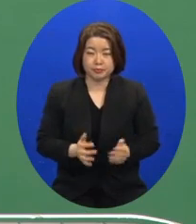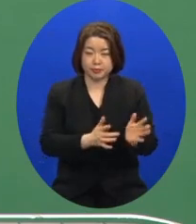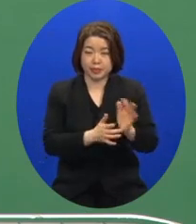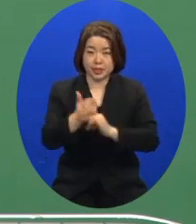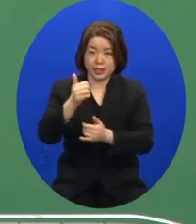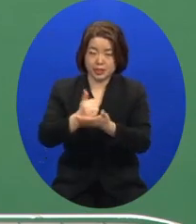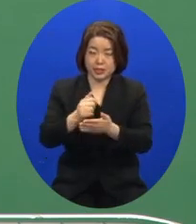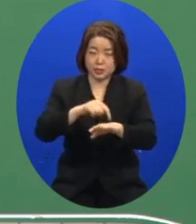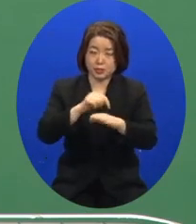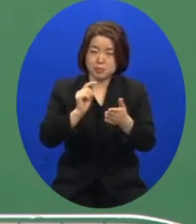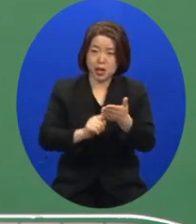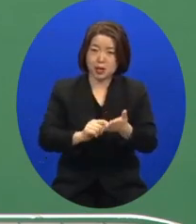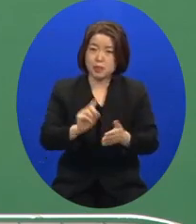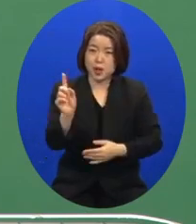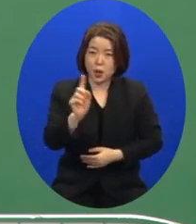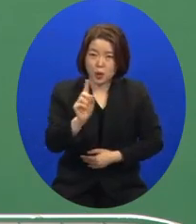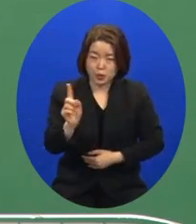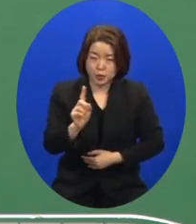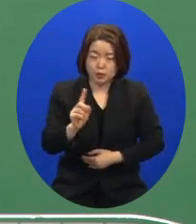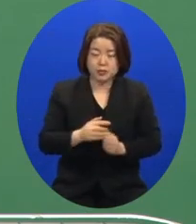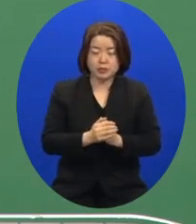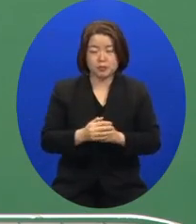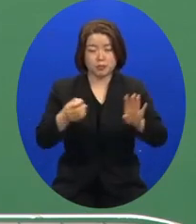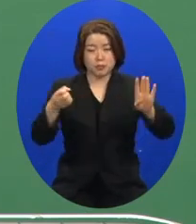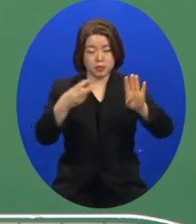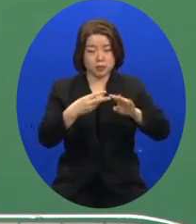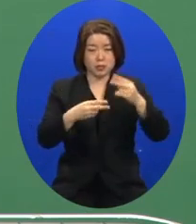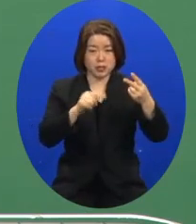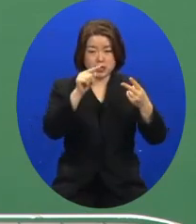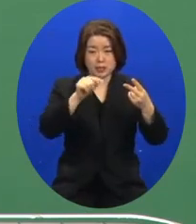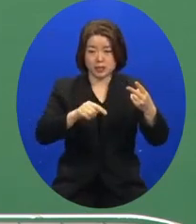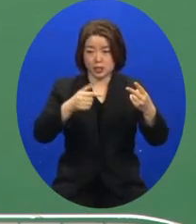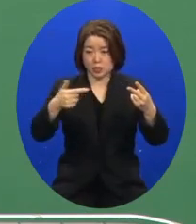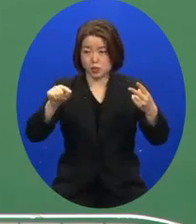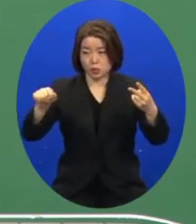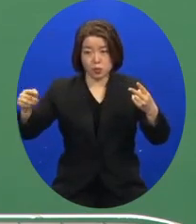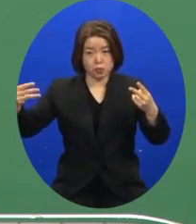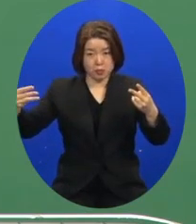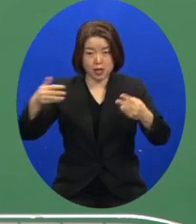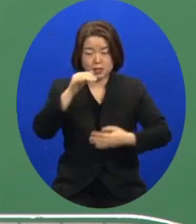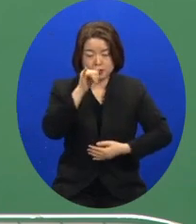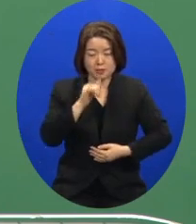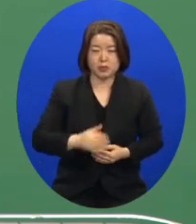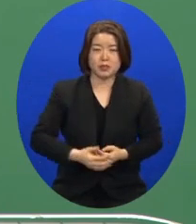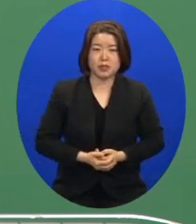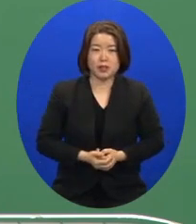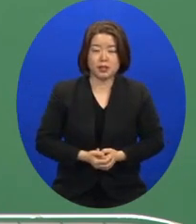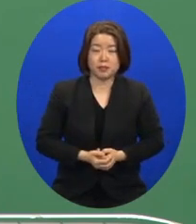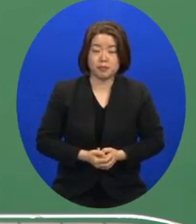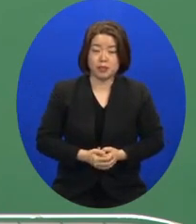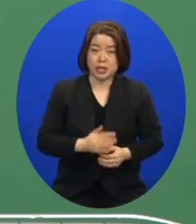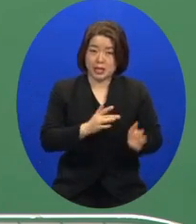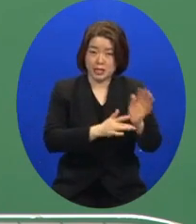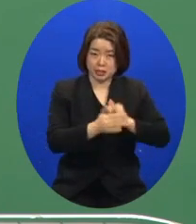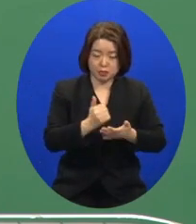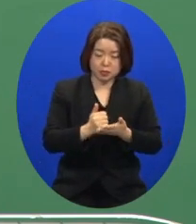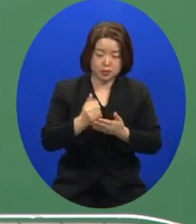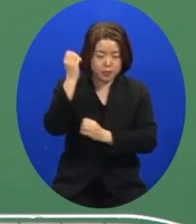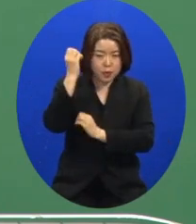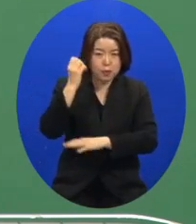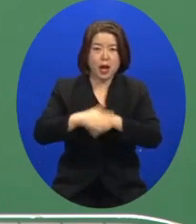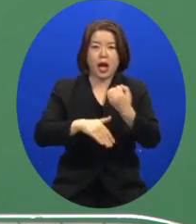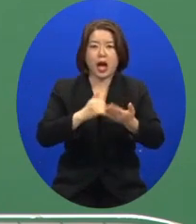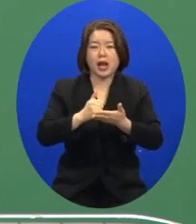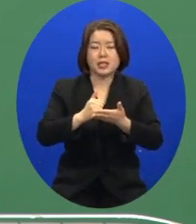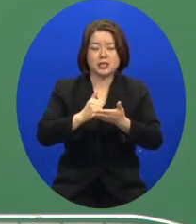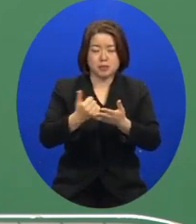예수님의 마음이 어떤 마음인지를 빌립보서 2장 6절에서 8절까지 이어서 말씀합니다. 그는 근본 하나님의